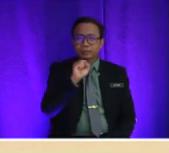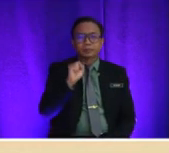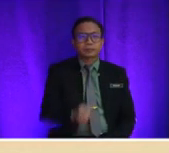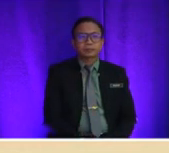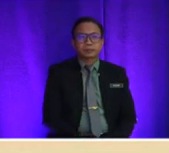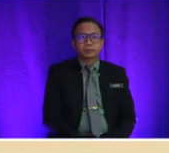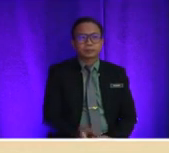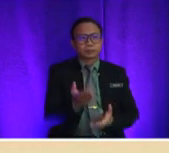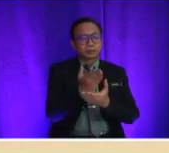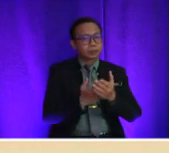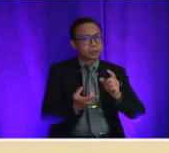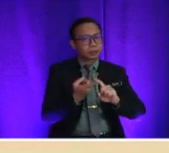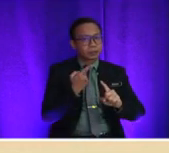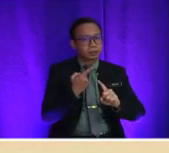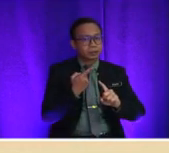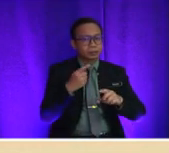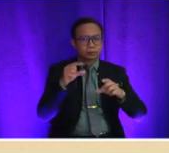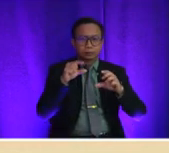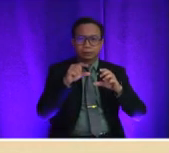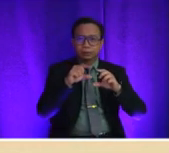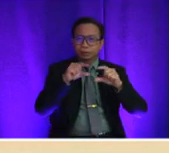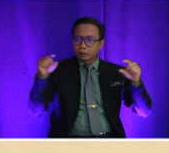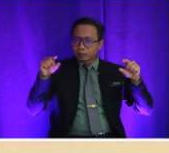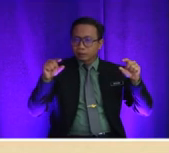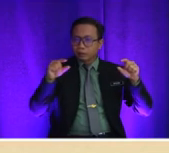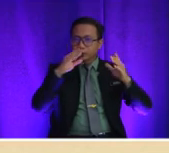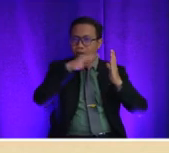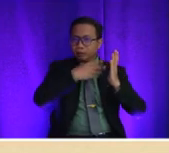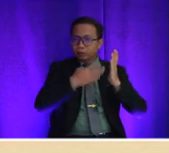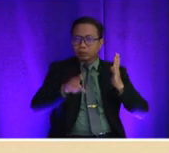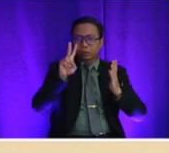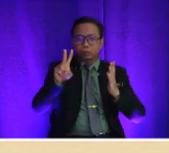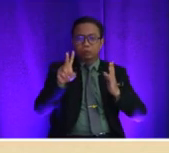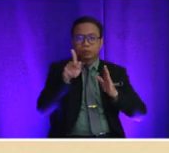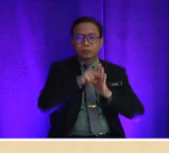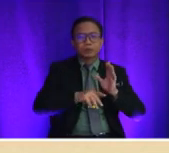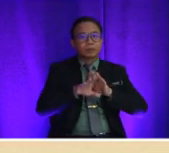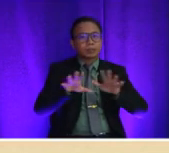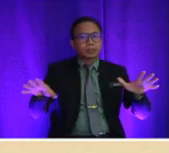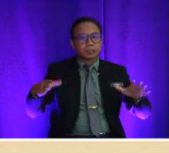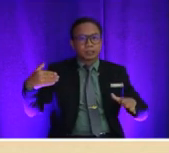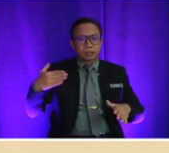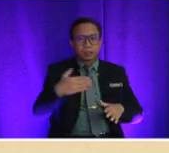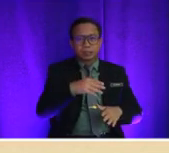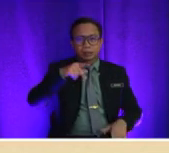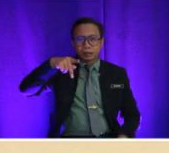sebagian daripada pernyataan dalam Jaga dua berkaitan dengan pembiakan ikan Page